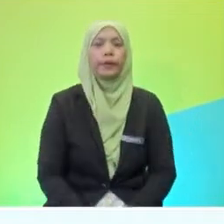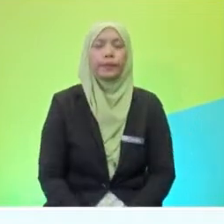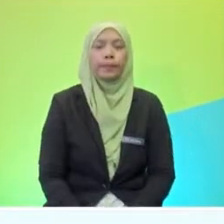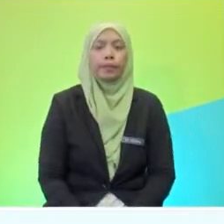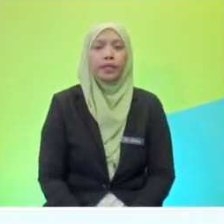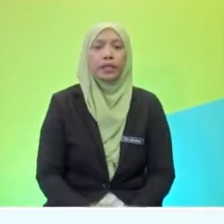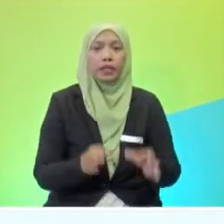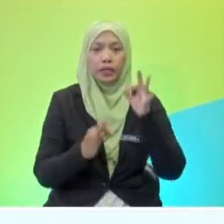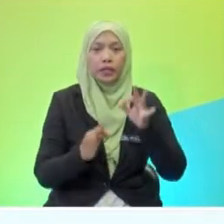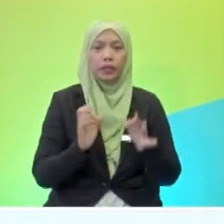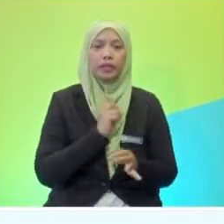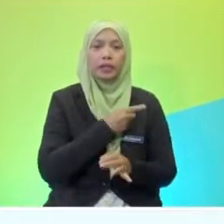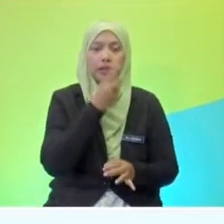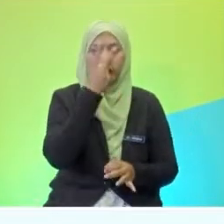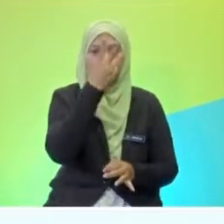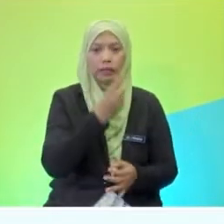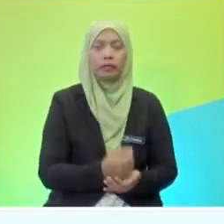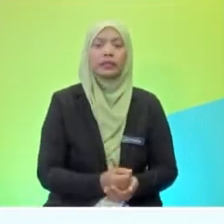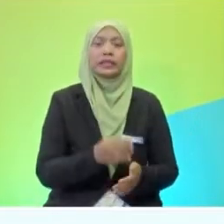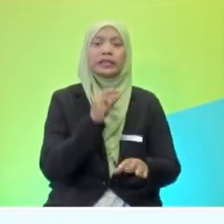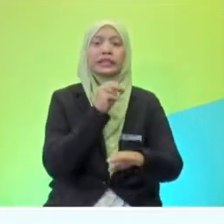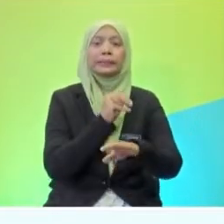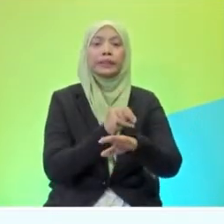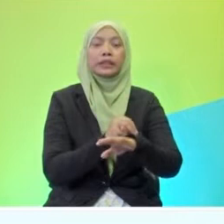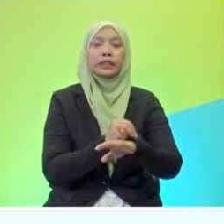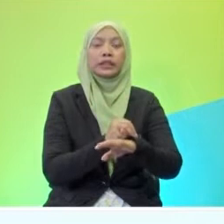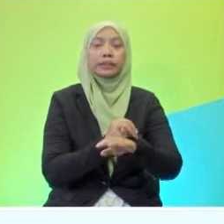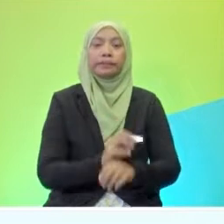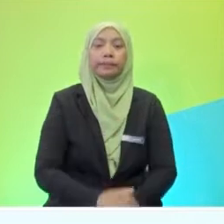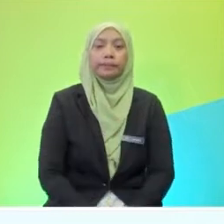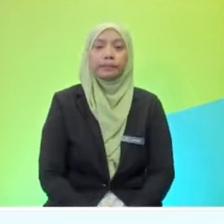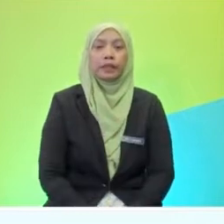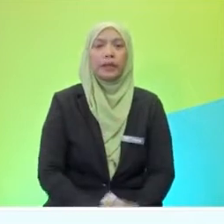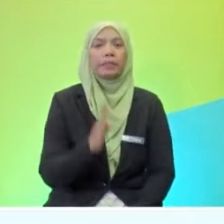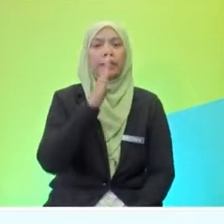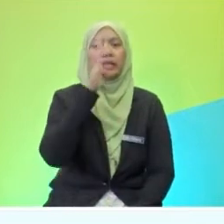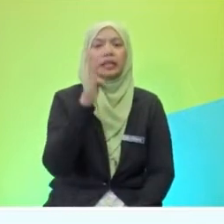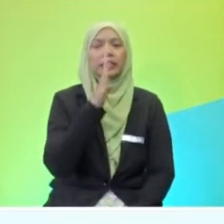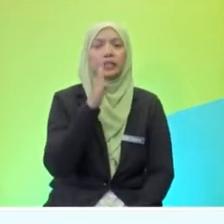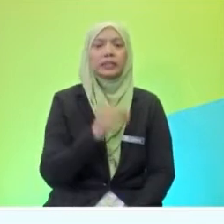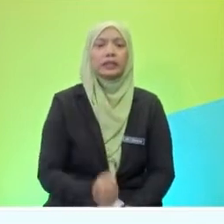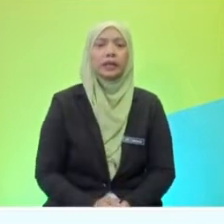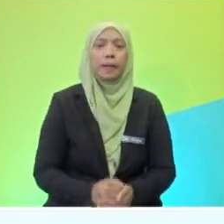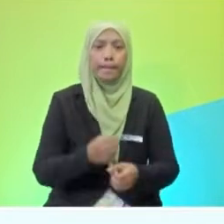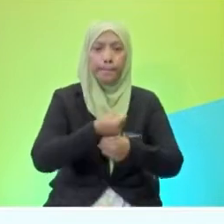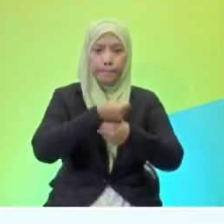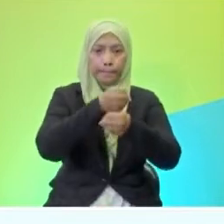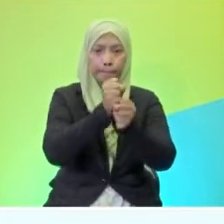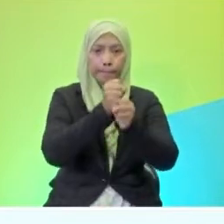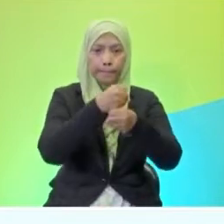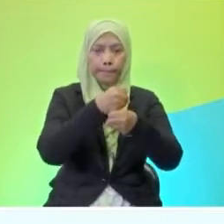kalau kita tengok kita tengok yang semasa oke ya biasanya dia bentuk-bentuk apa